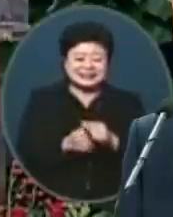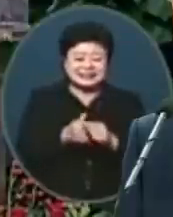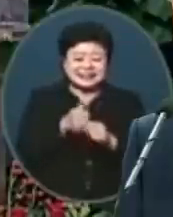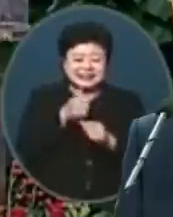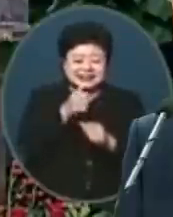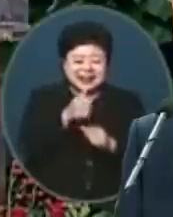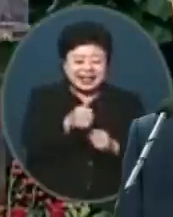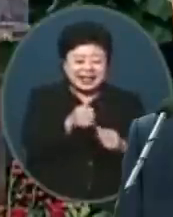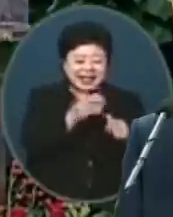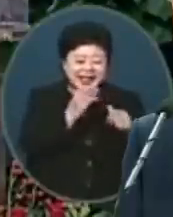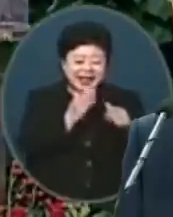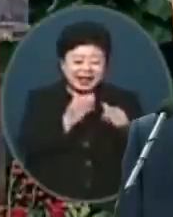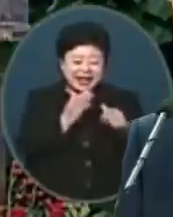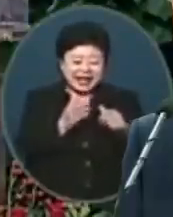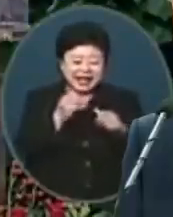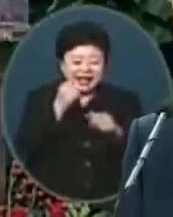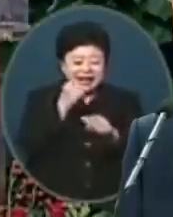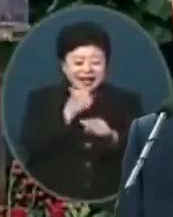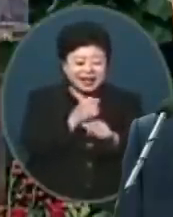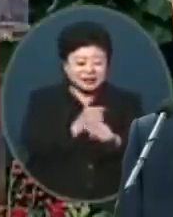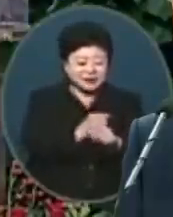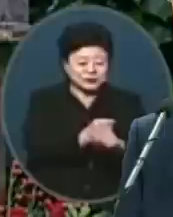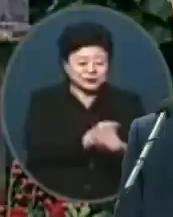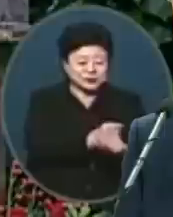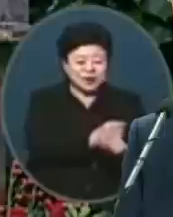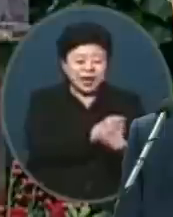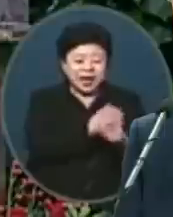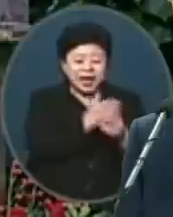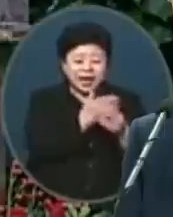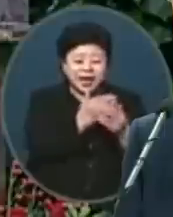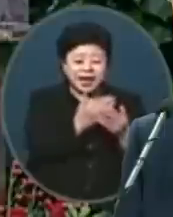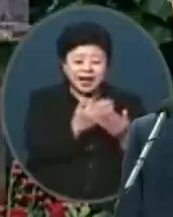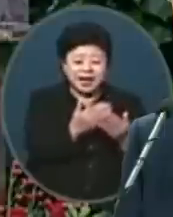강건하기를 내가 간구